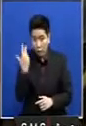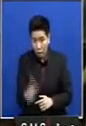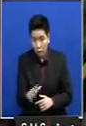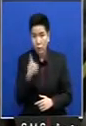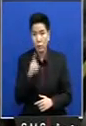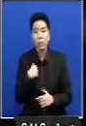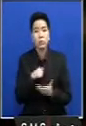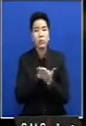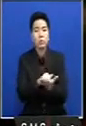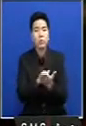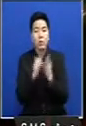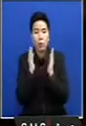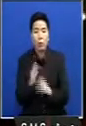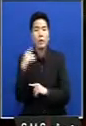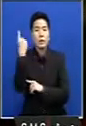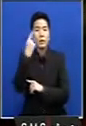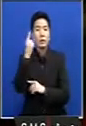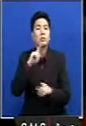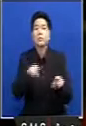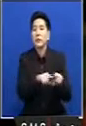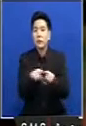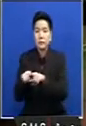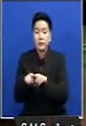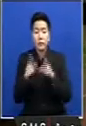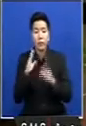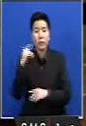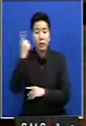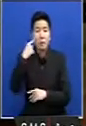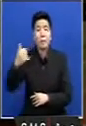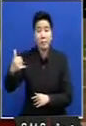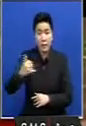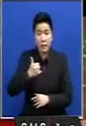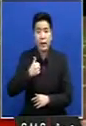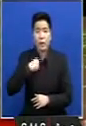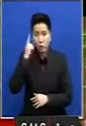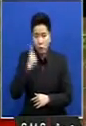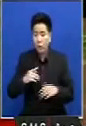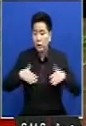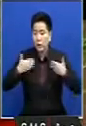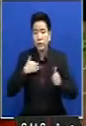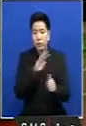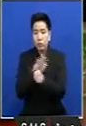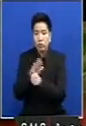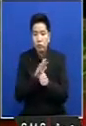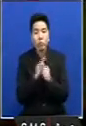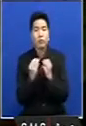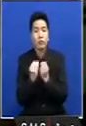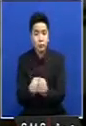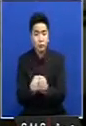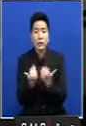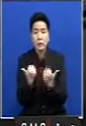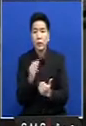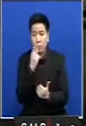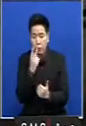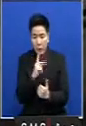ว่าต้องอำนวยความสะดวกให้กับนักท่องเที่ยวด้วยคือนักเที่ยวมาต้องได้รับความสะดวกสบายในการให้บริการด้วยแล้ว